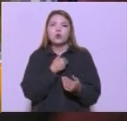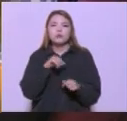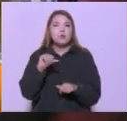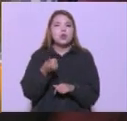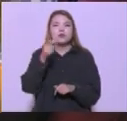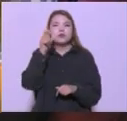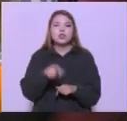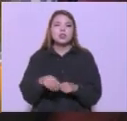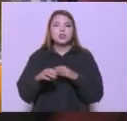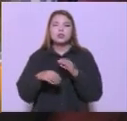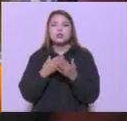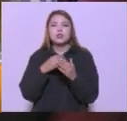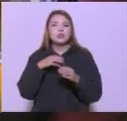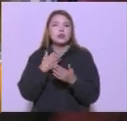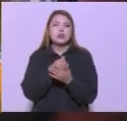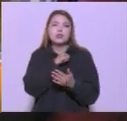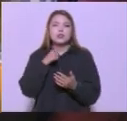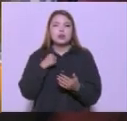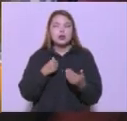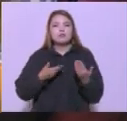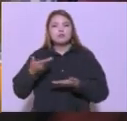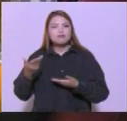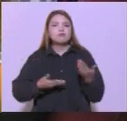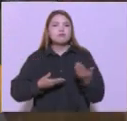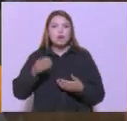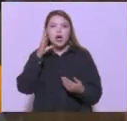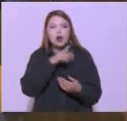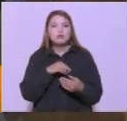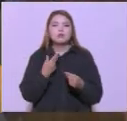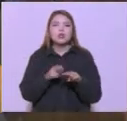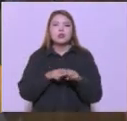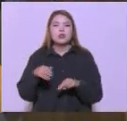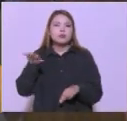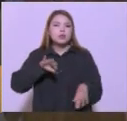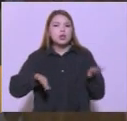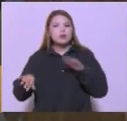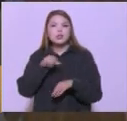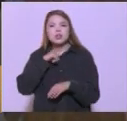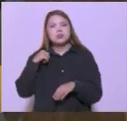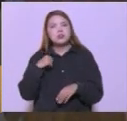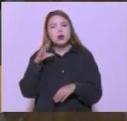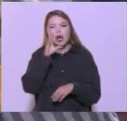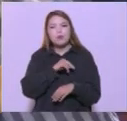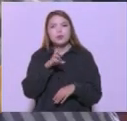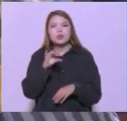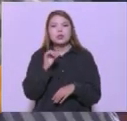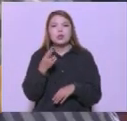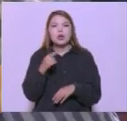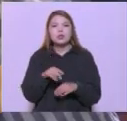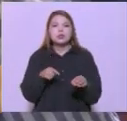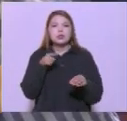первым человеком в мире, который совершит пешее кругосветное путешествие и переплывет при этом море. Британец отправился в путь